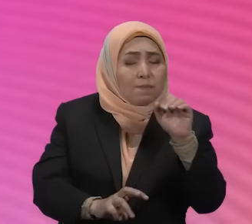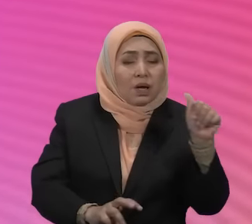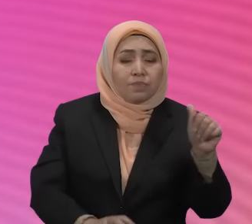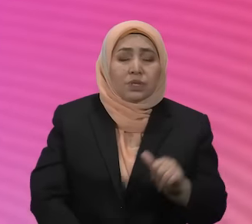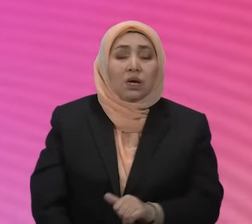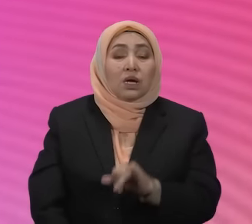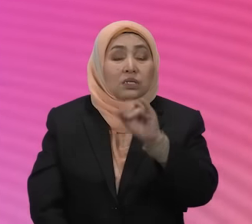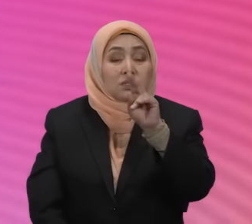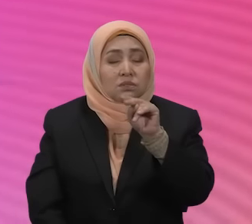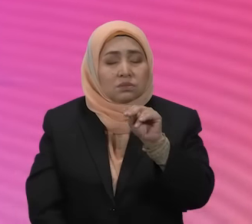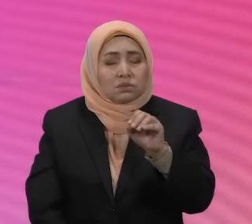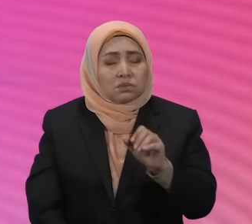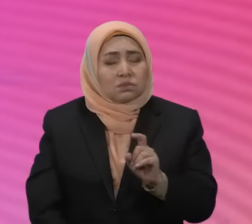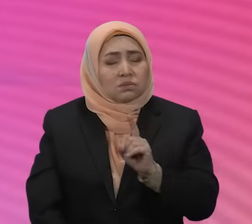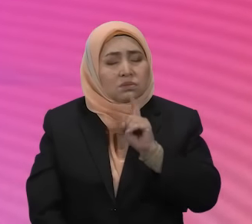Innama. Silakan.